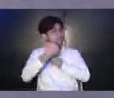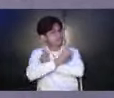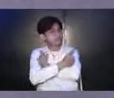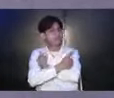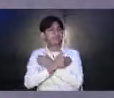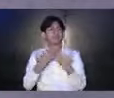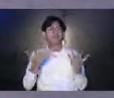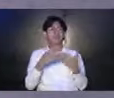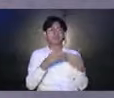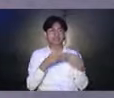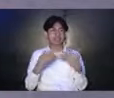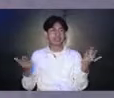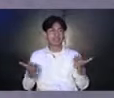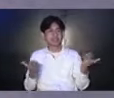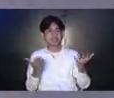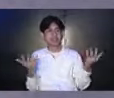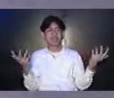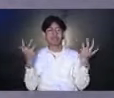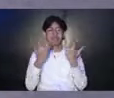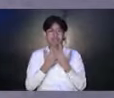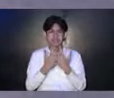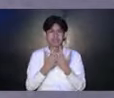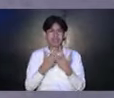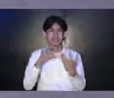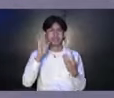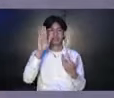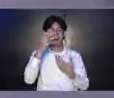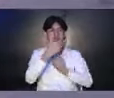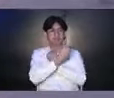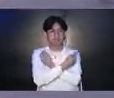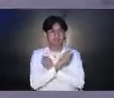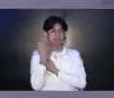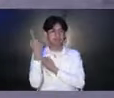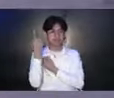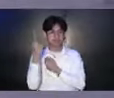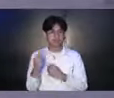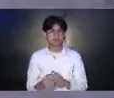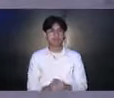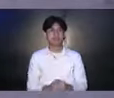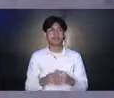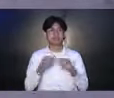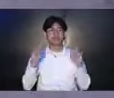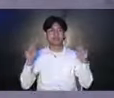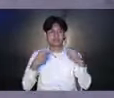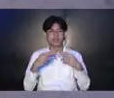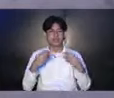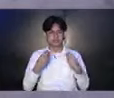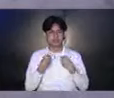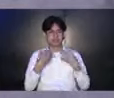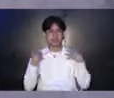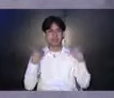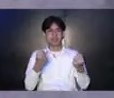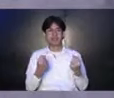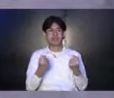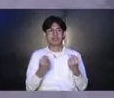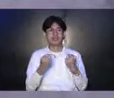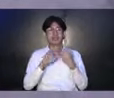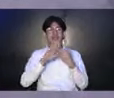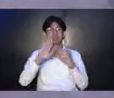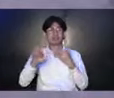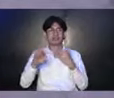belong. Kung saan ako bagay, sa yakap mo lang. Bigyan mo ako ng lakas ng loob na magbalik